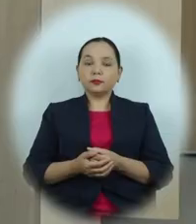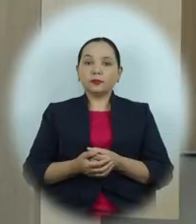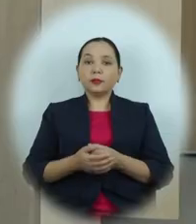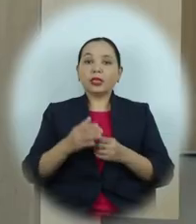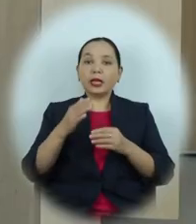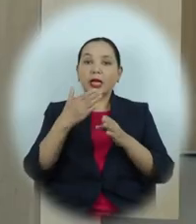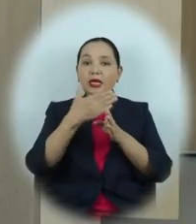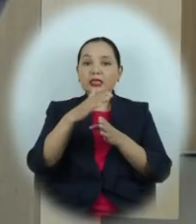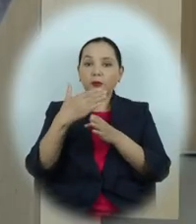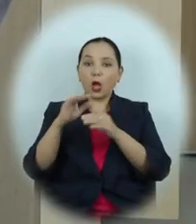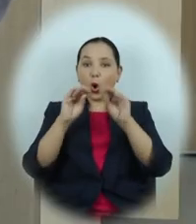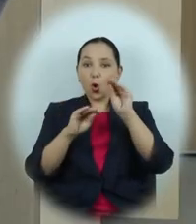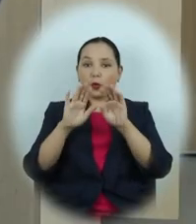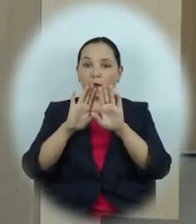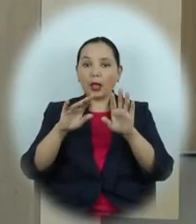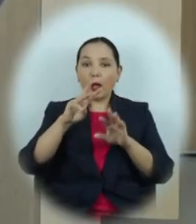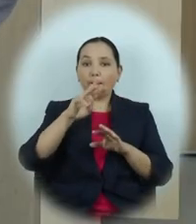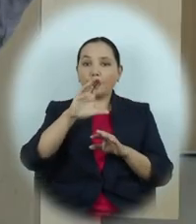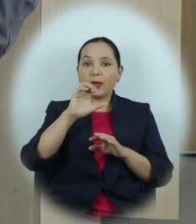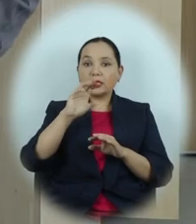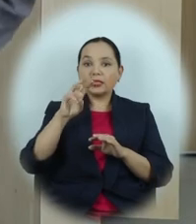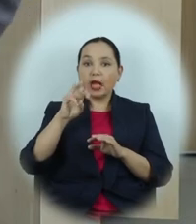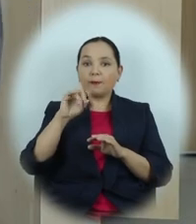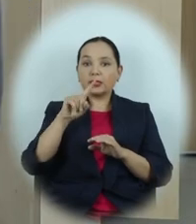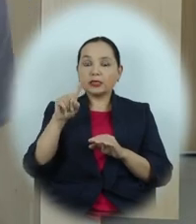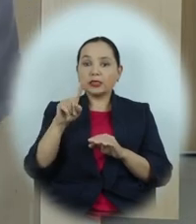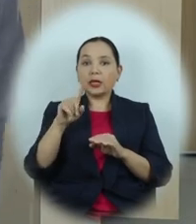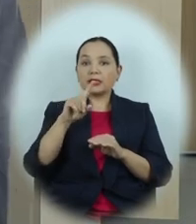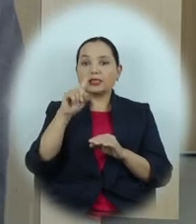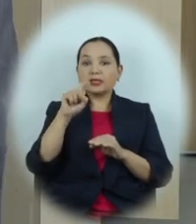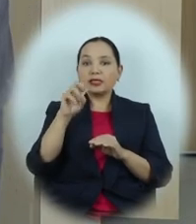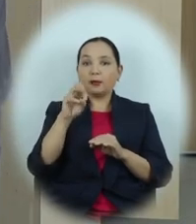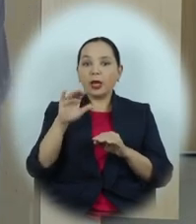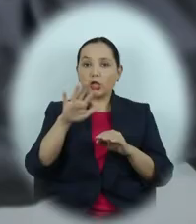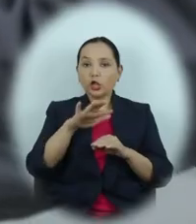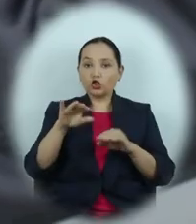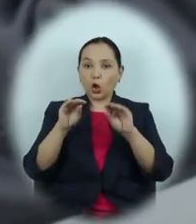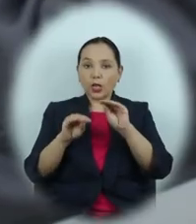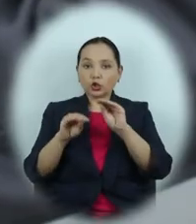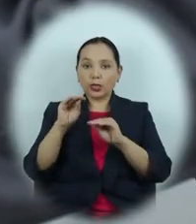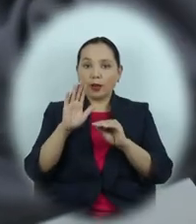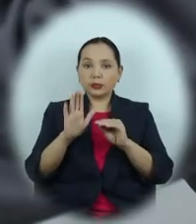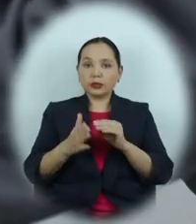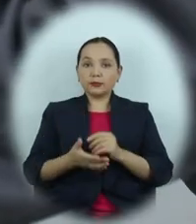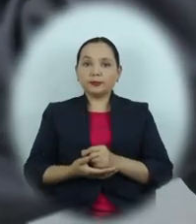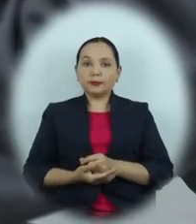Qismini qo'yib olgandan so'ng massamiz, ya'ni zazimlangamizni joylashtiramiz.